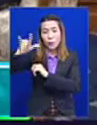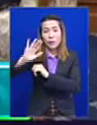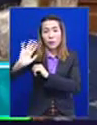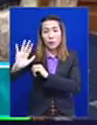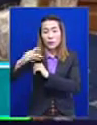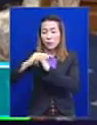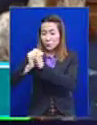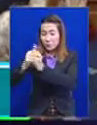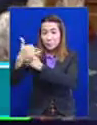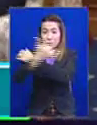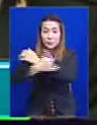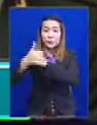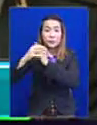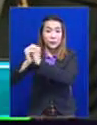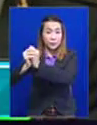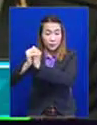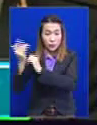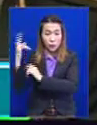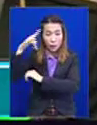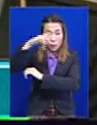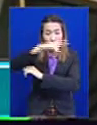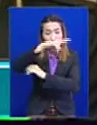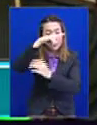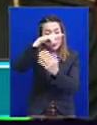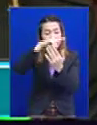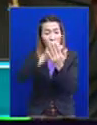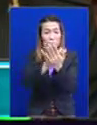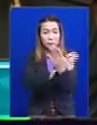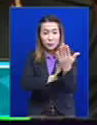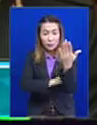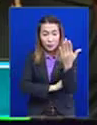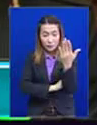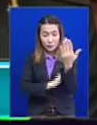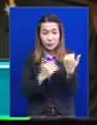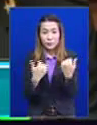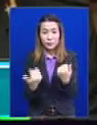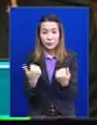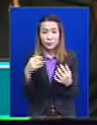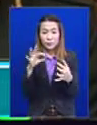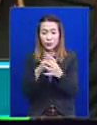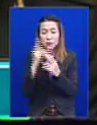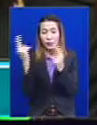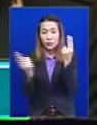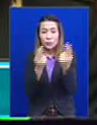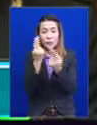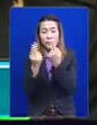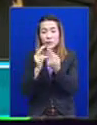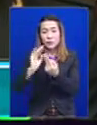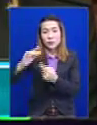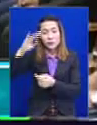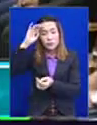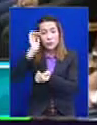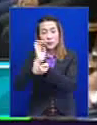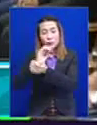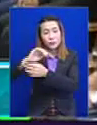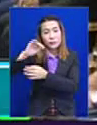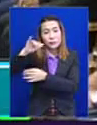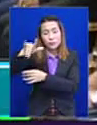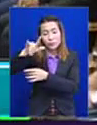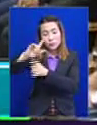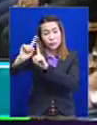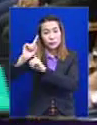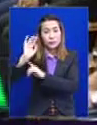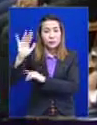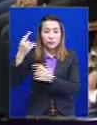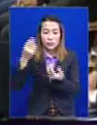รัฐประชาชนจีนในโอกาสเดินทางเยือนประเทศไทยอย่างเป็นทางการในฐานะแขกของกองทัพอากาศตามโครงการแลกเปลี่ยนและส่